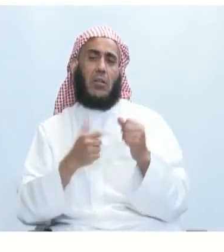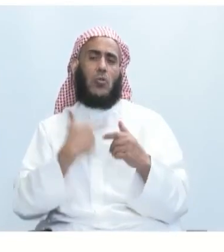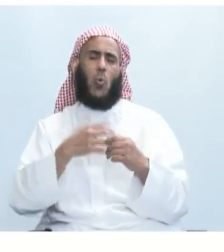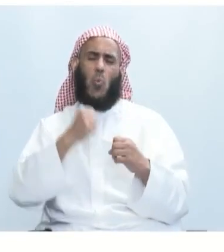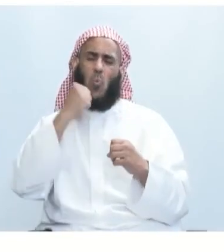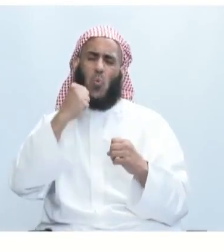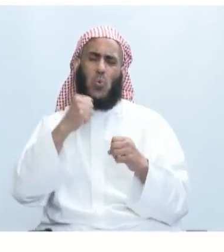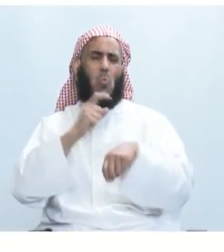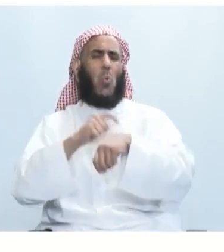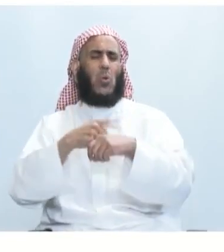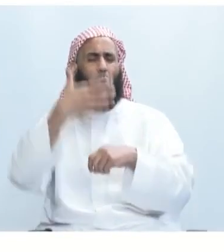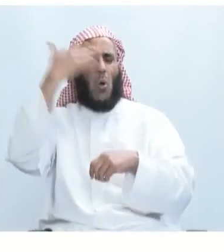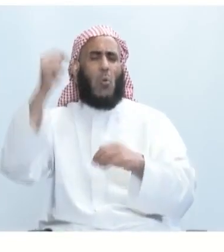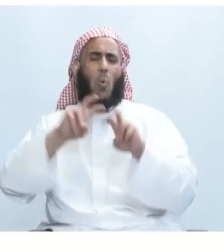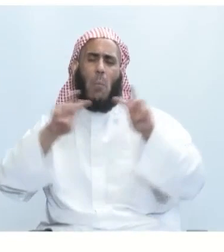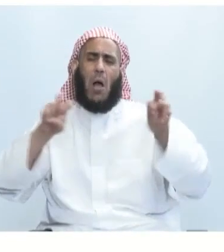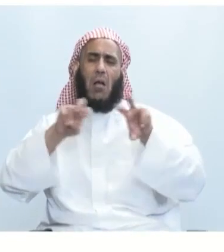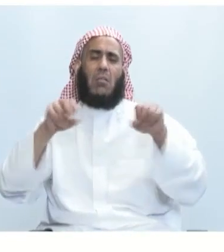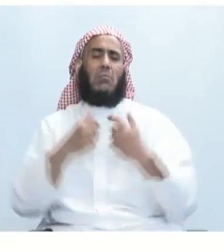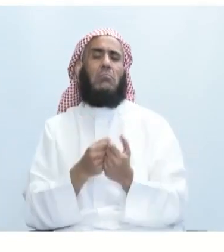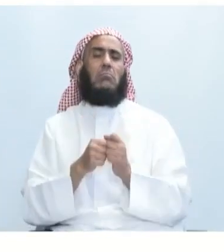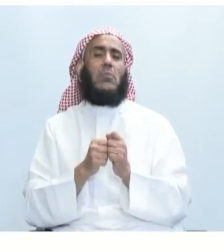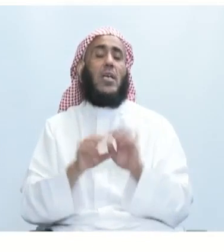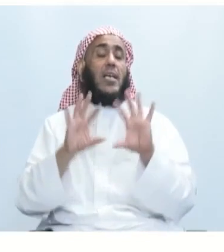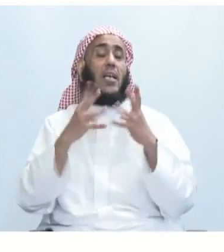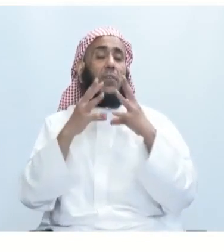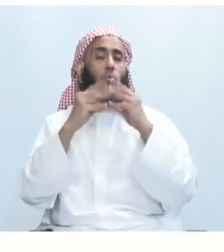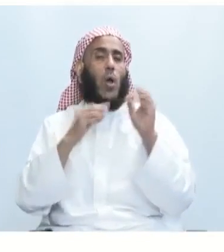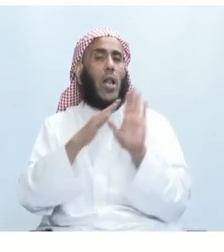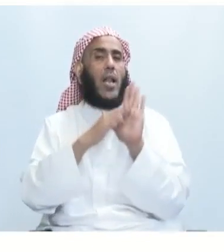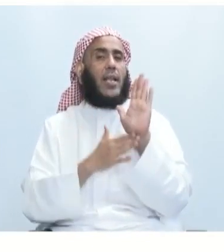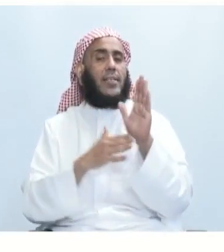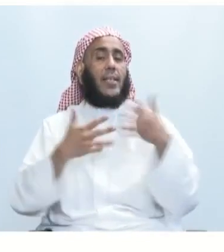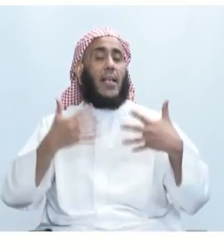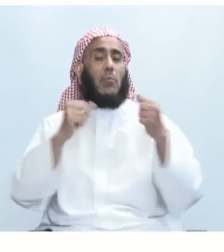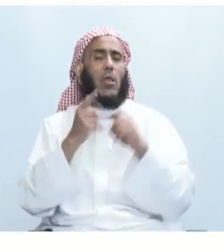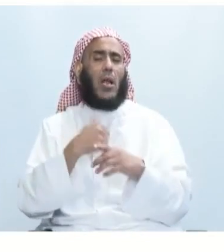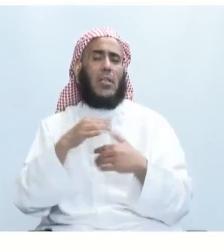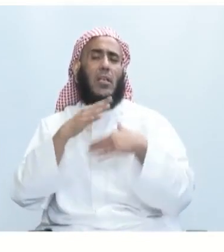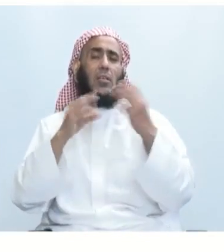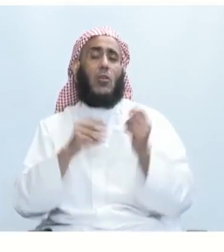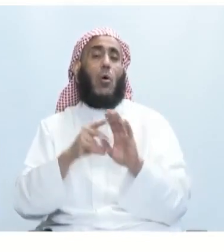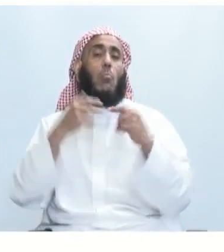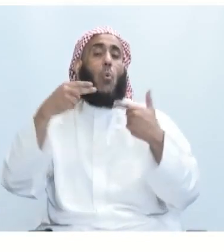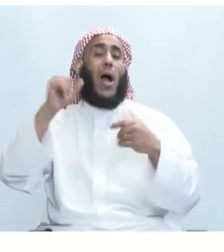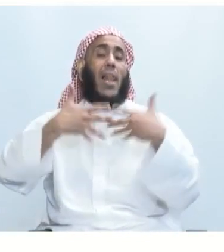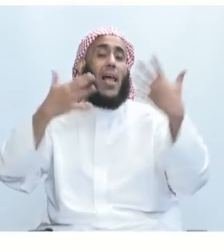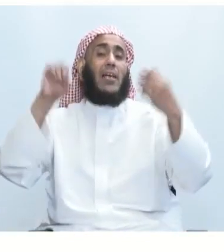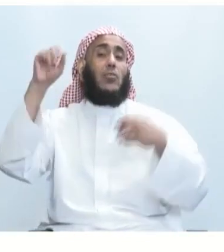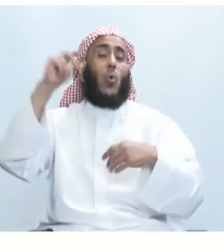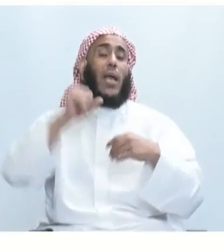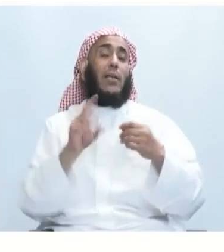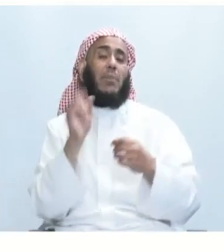جهد ووقت وخبره وبحث كيف تحلل النص الادبي اذا اردنا تحليل معلقه زهير بن ابي سلمى